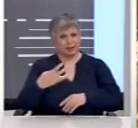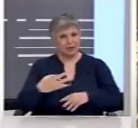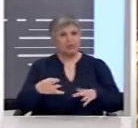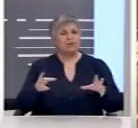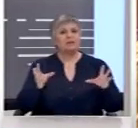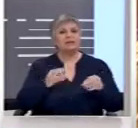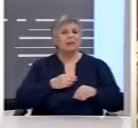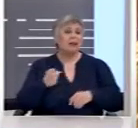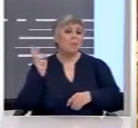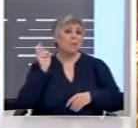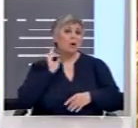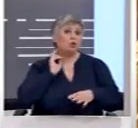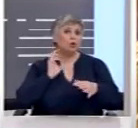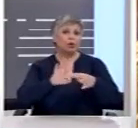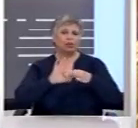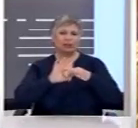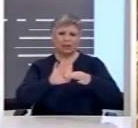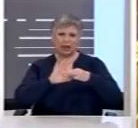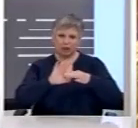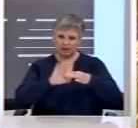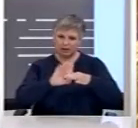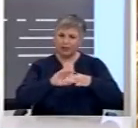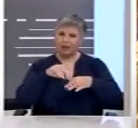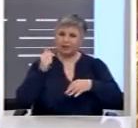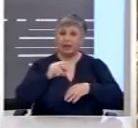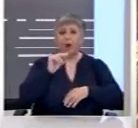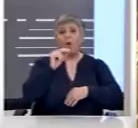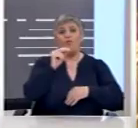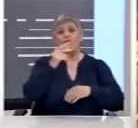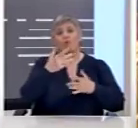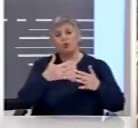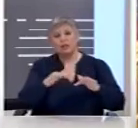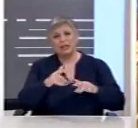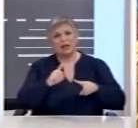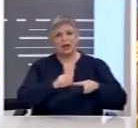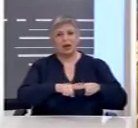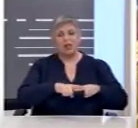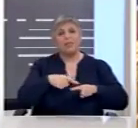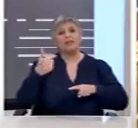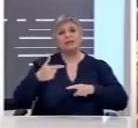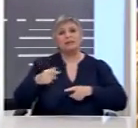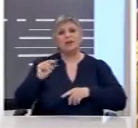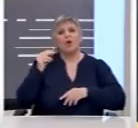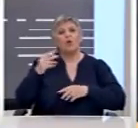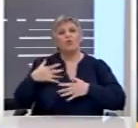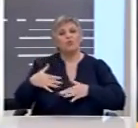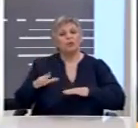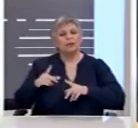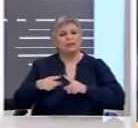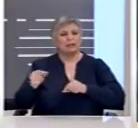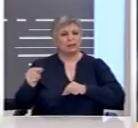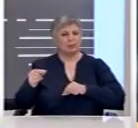το πρωτόκολλο συνεργασίας μεταξύ της Βουλής των Ελλήνων και της Βουλής των Αντιπροσώπων της